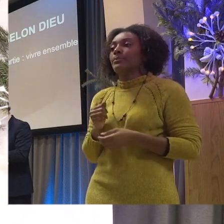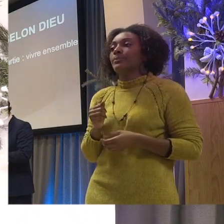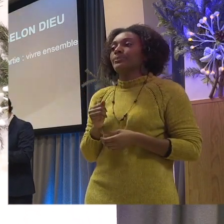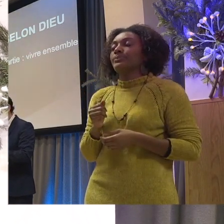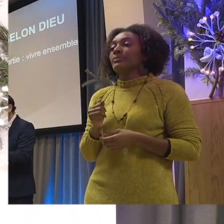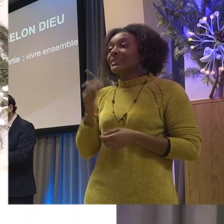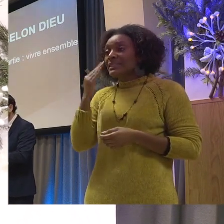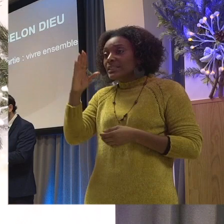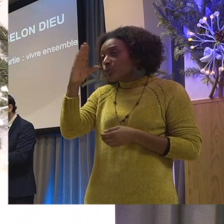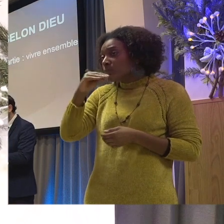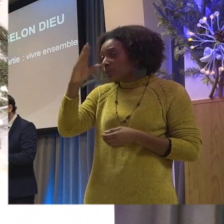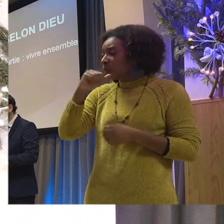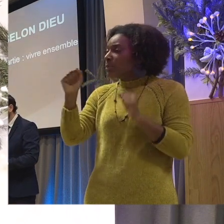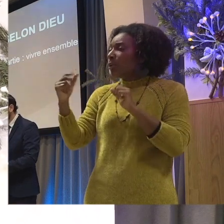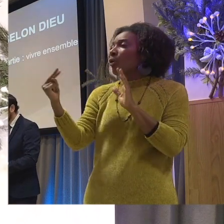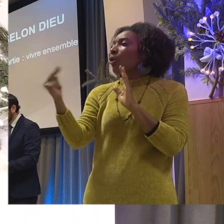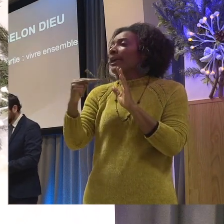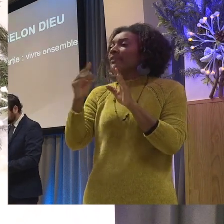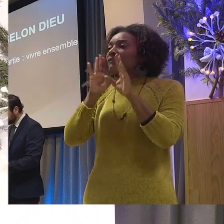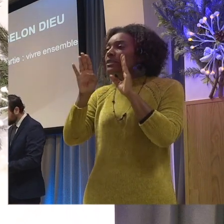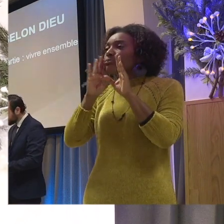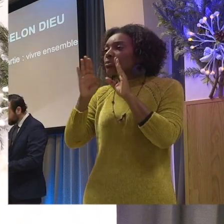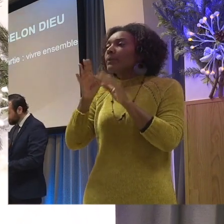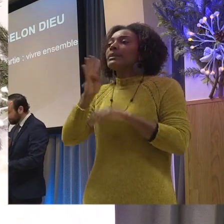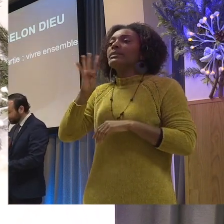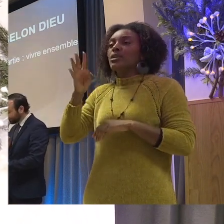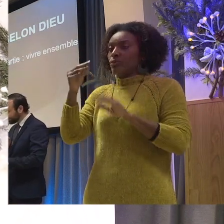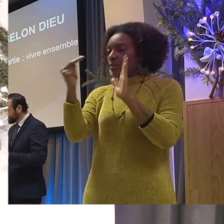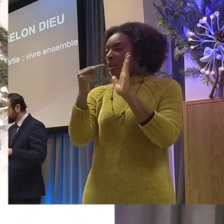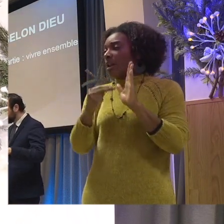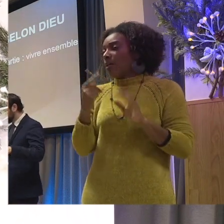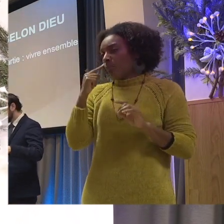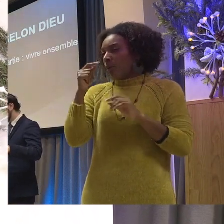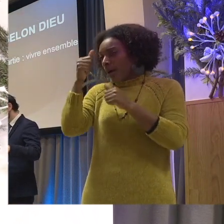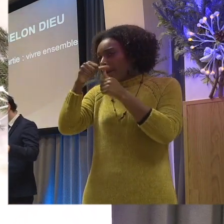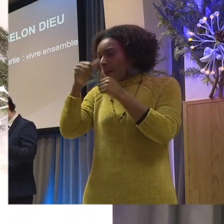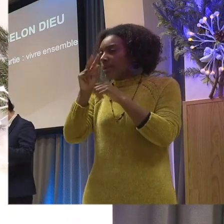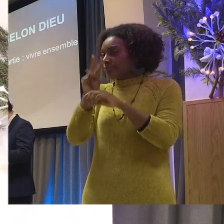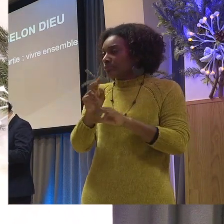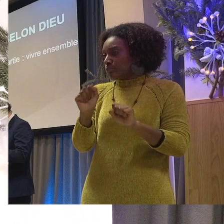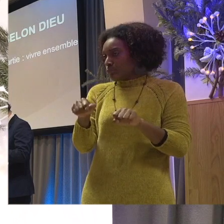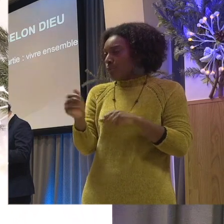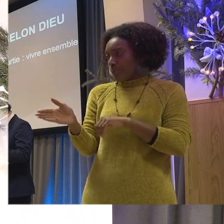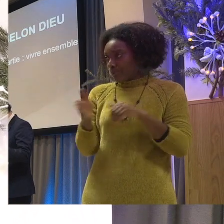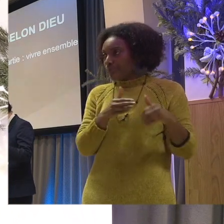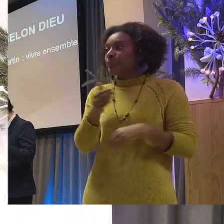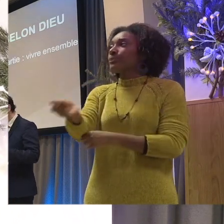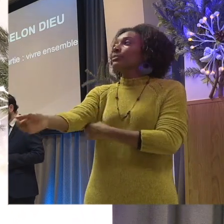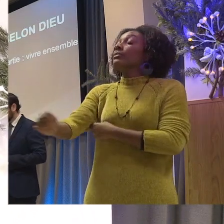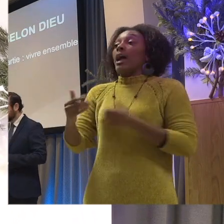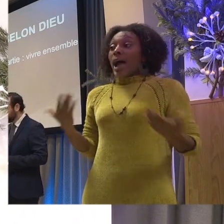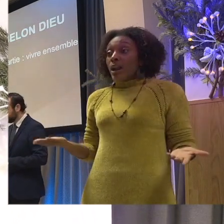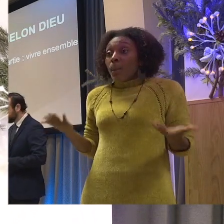été partagées, les 4 premières sur Internet. Il s'agit maintenant, une fois que nous avons quitté, que nous